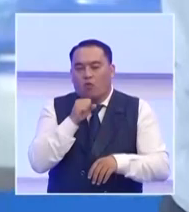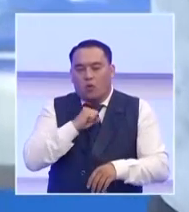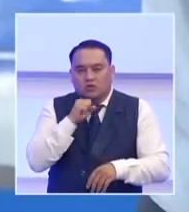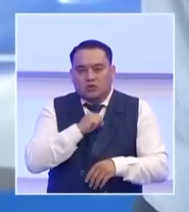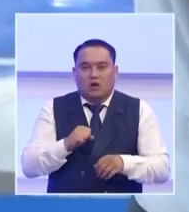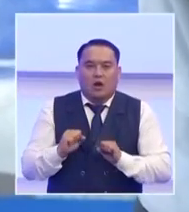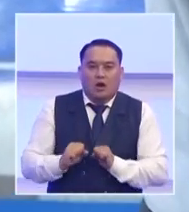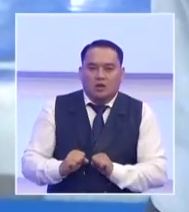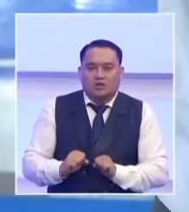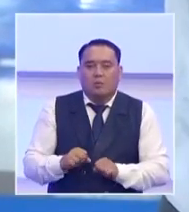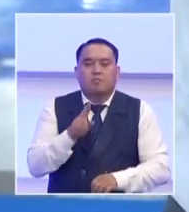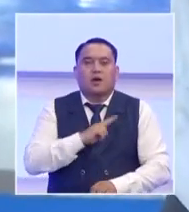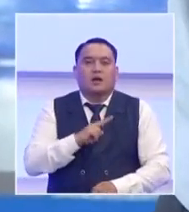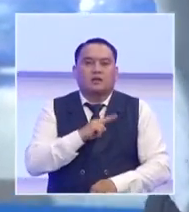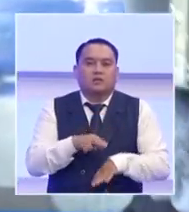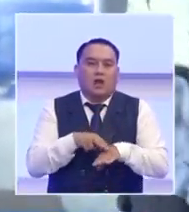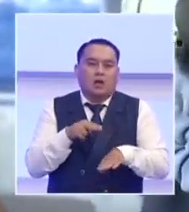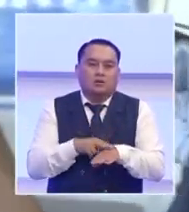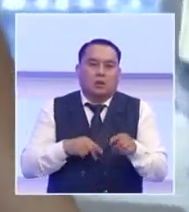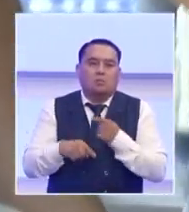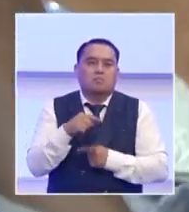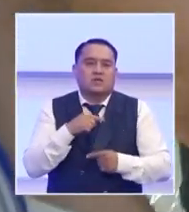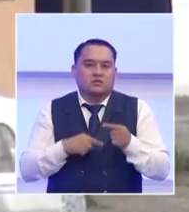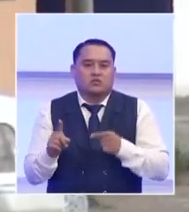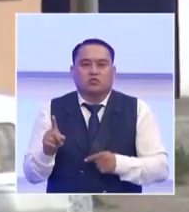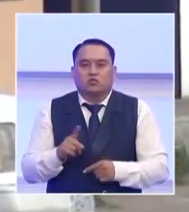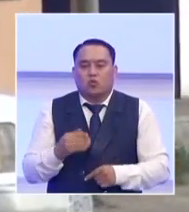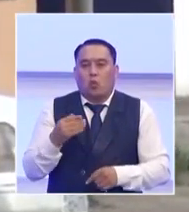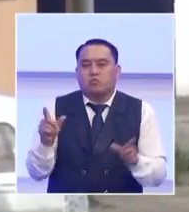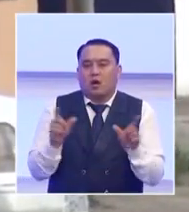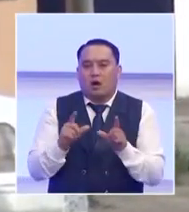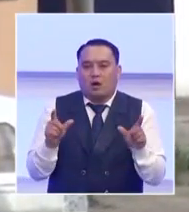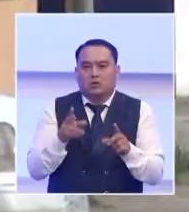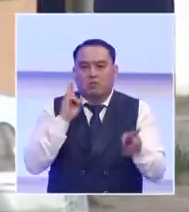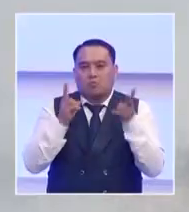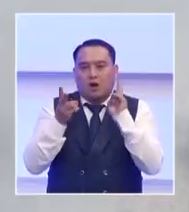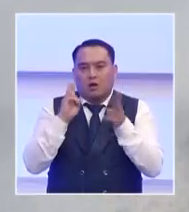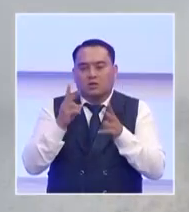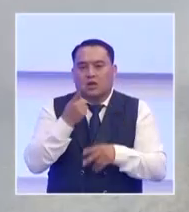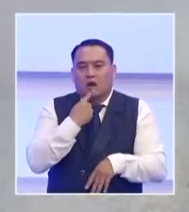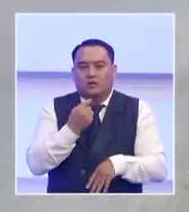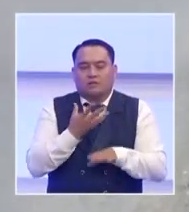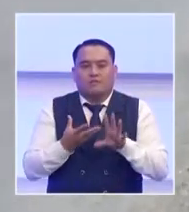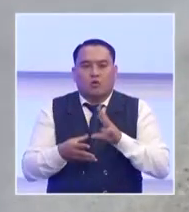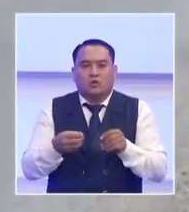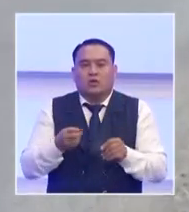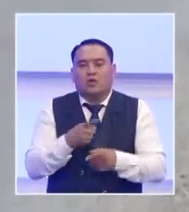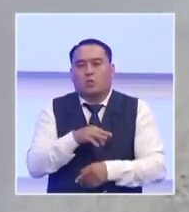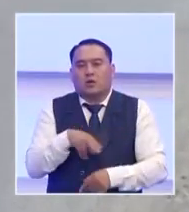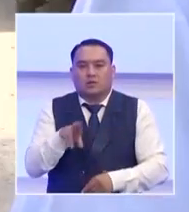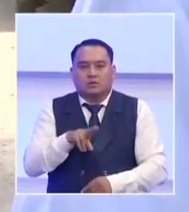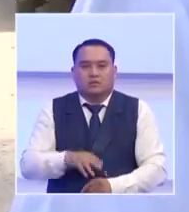кражи посещают стражи порядка и объекты малого бизнеса в их числе магазины парикмахерские салоны красоты ломбарды и так